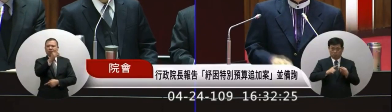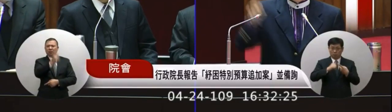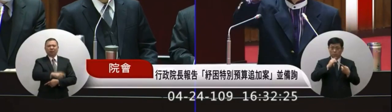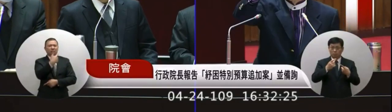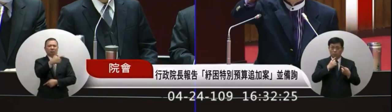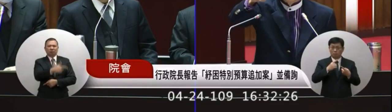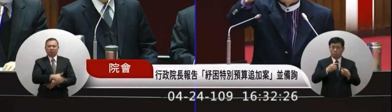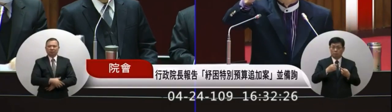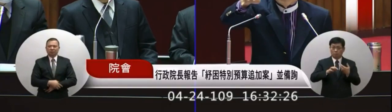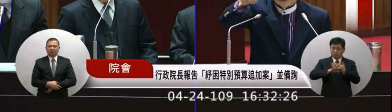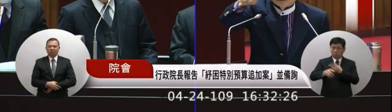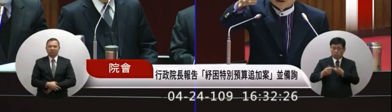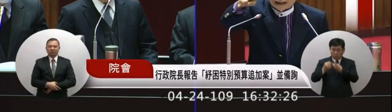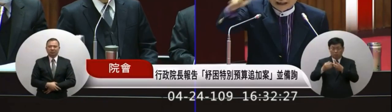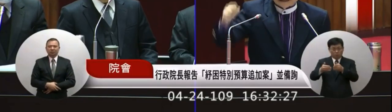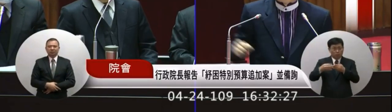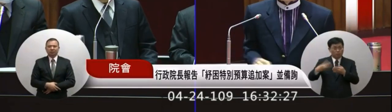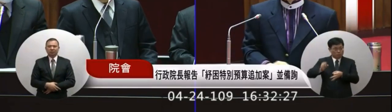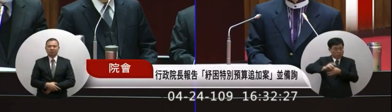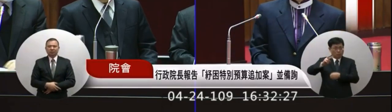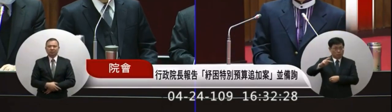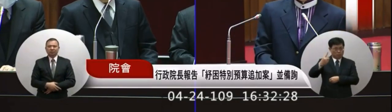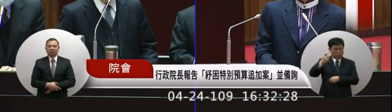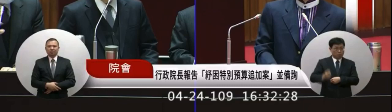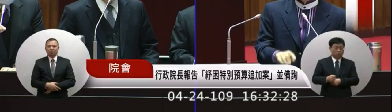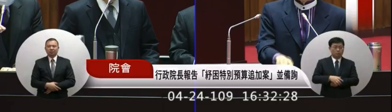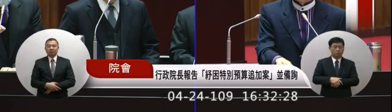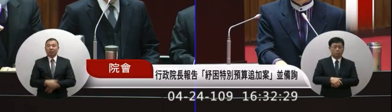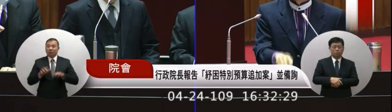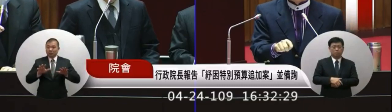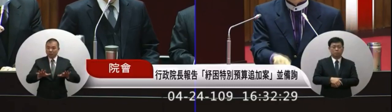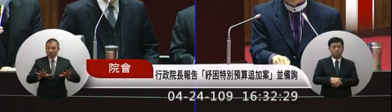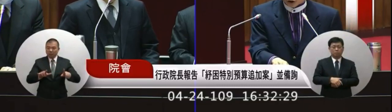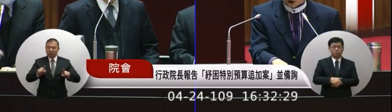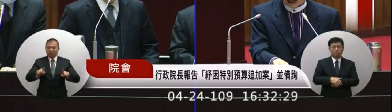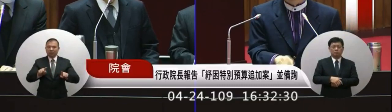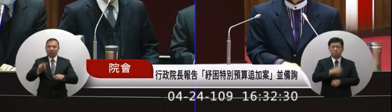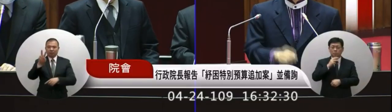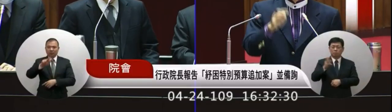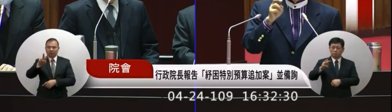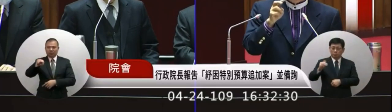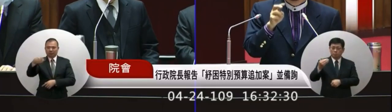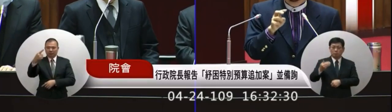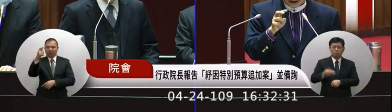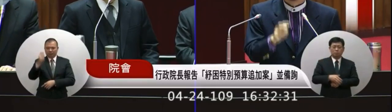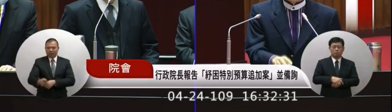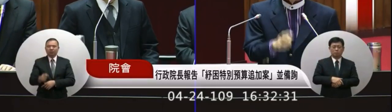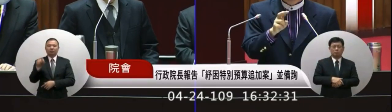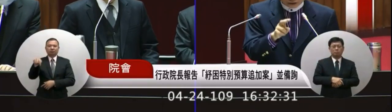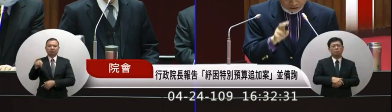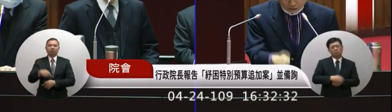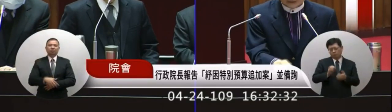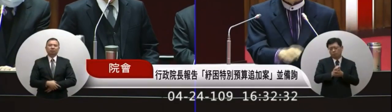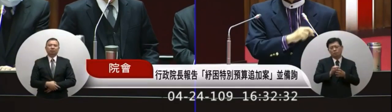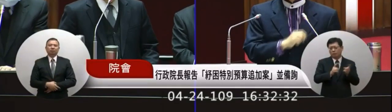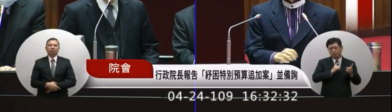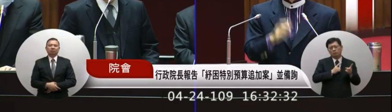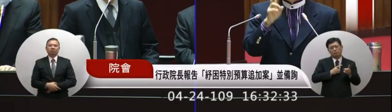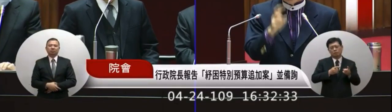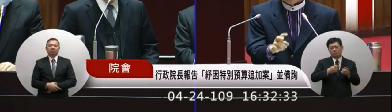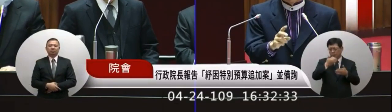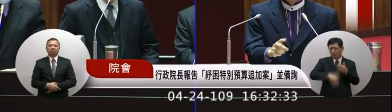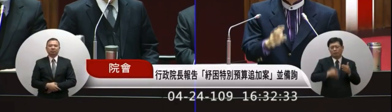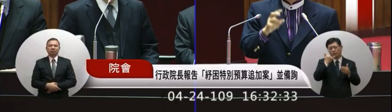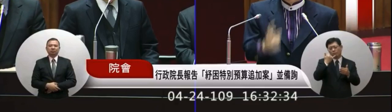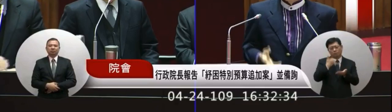然是还有必要说再加2000亿啊。 目前就是2100亿。 好， 目前就是2100亿。 好了，你要算这个也可